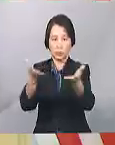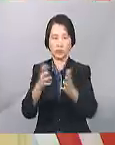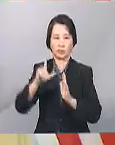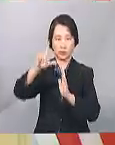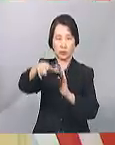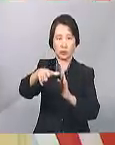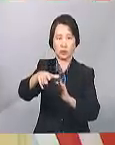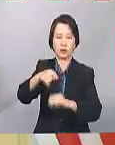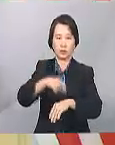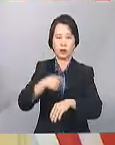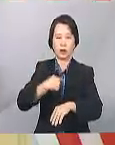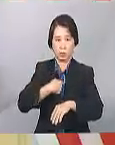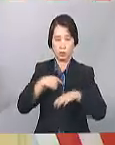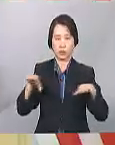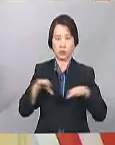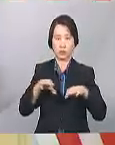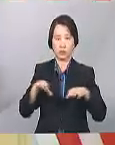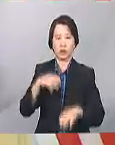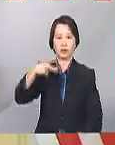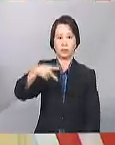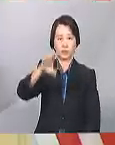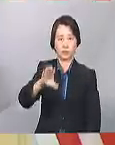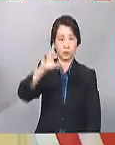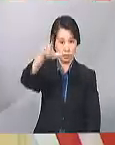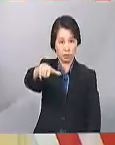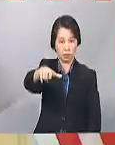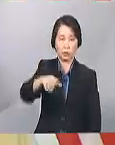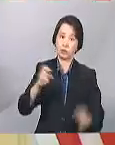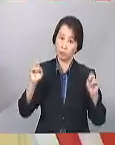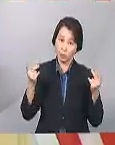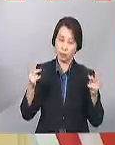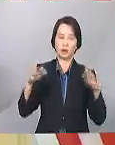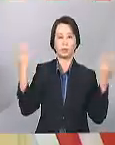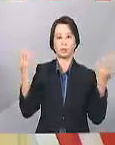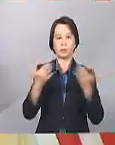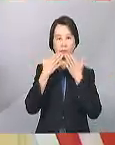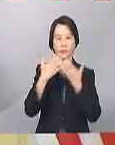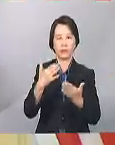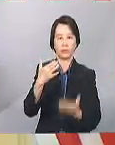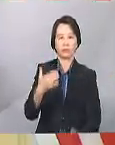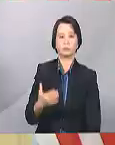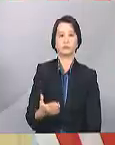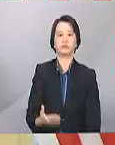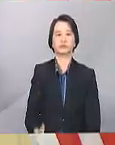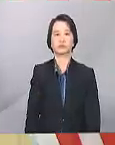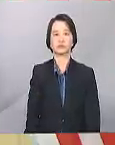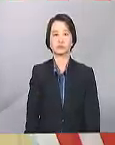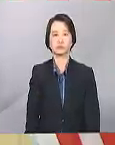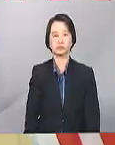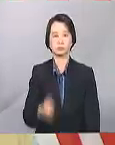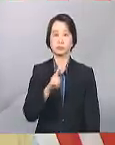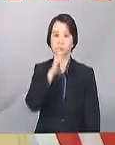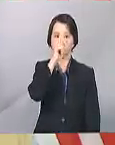nanti waktu saya membuat PC nanti. Jadi itu saja untuk hari ini. Terima kasih.